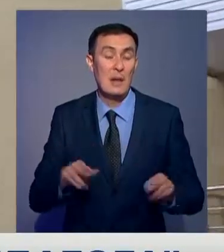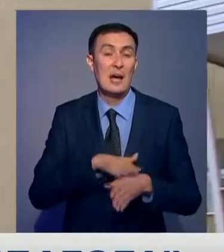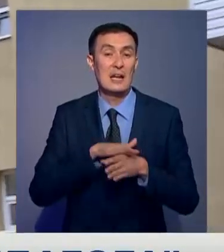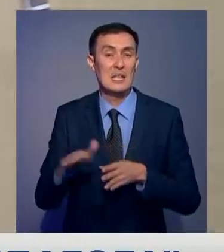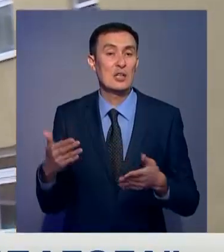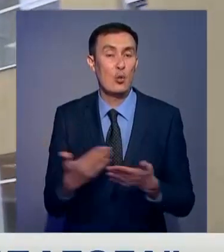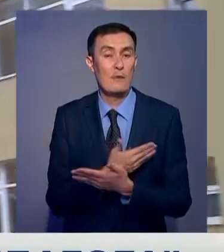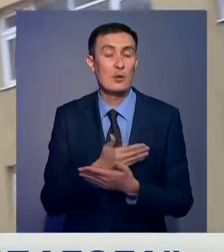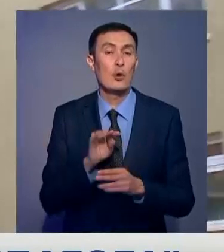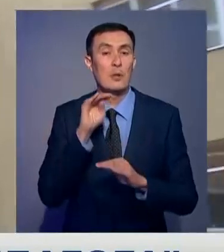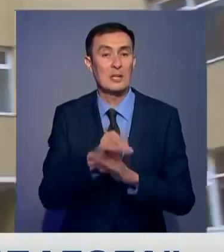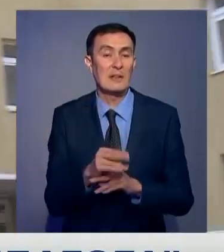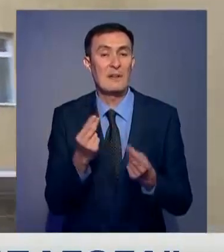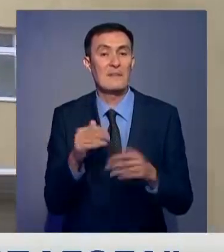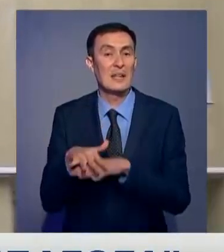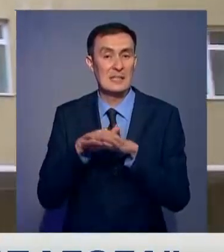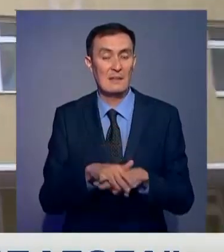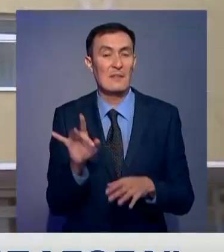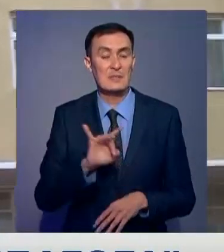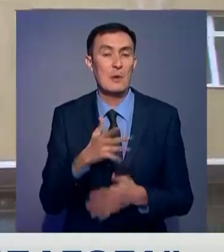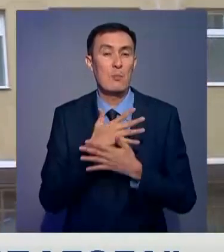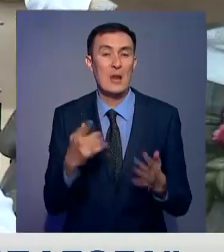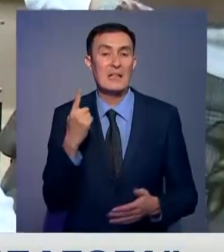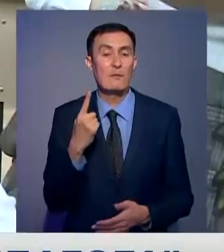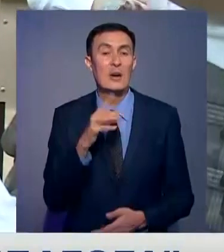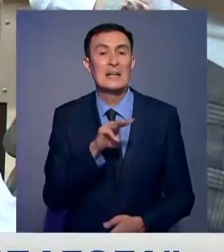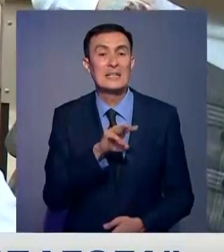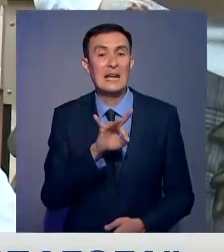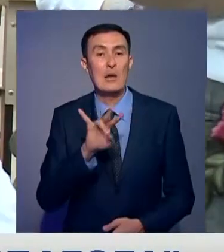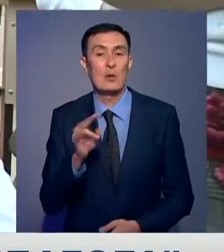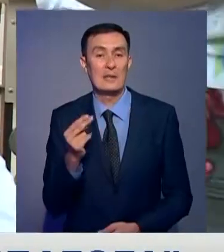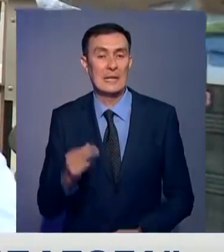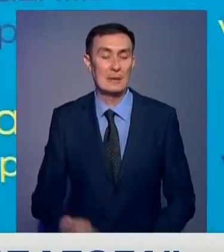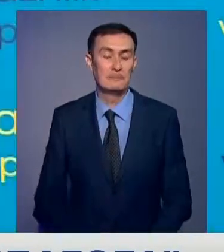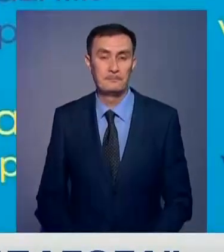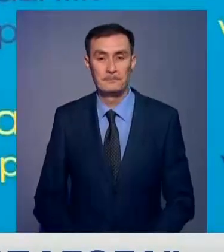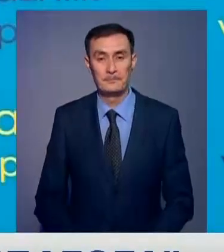реализация новшеств потребует дополнительного финансирования в сумме более 1 триллиона тенге.